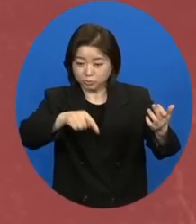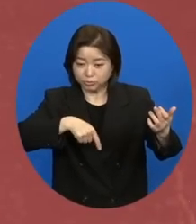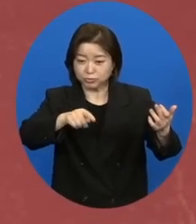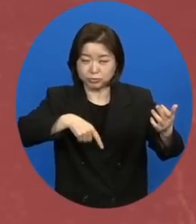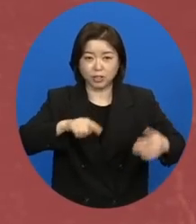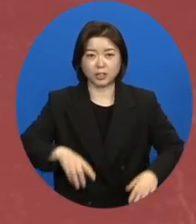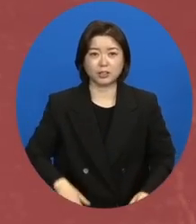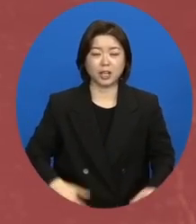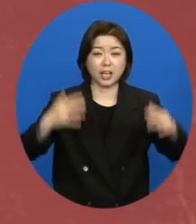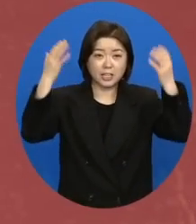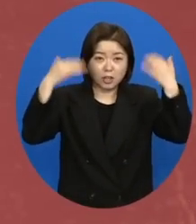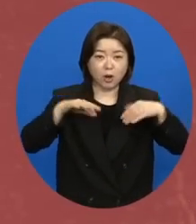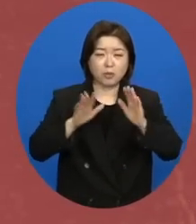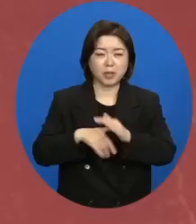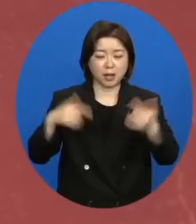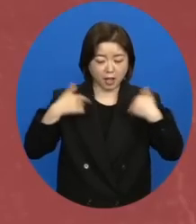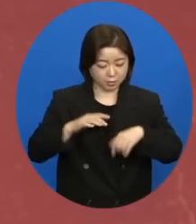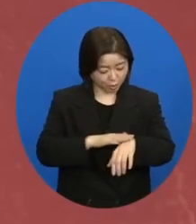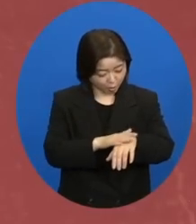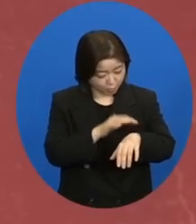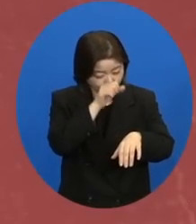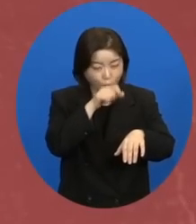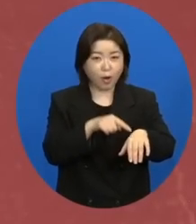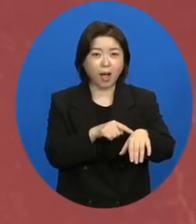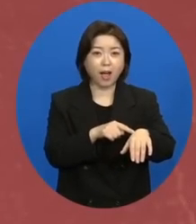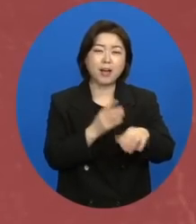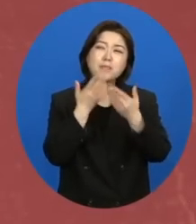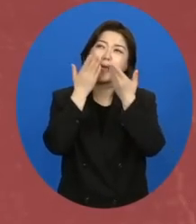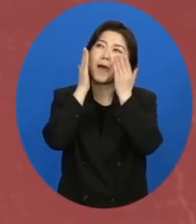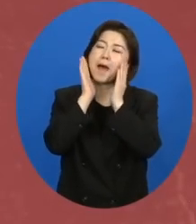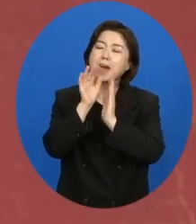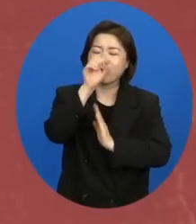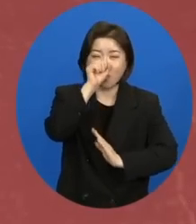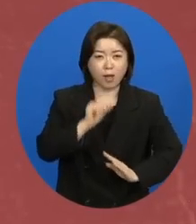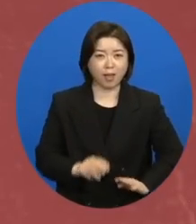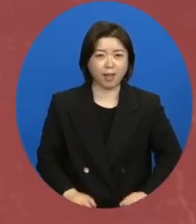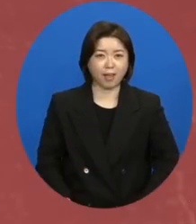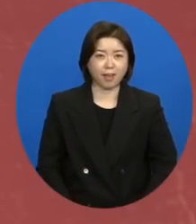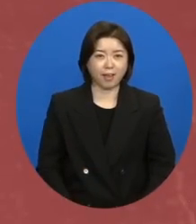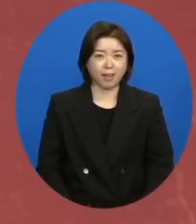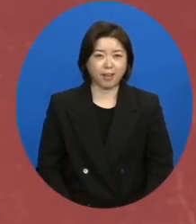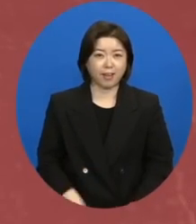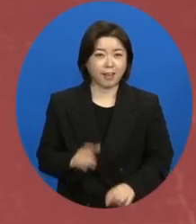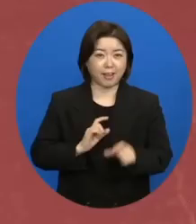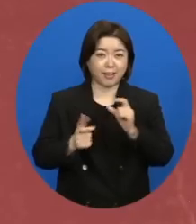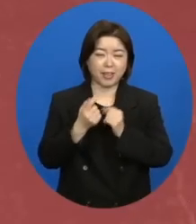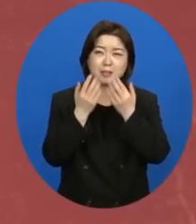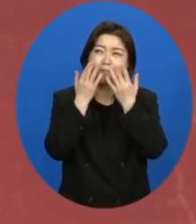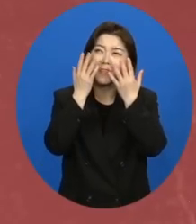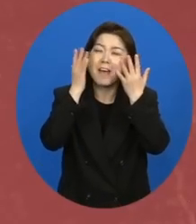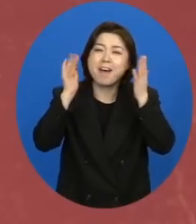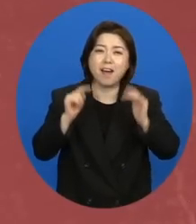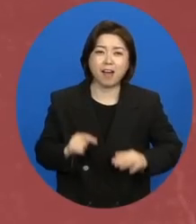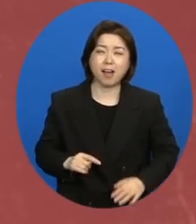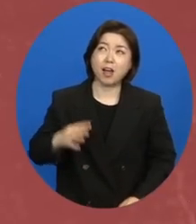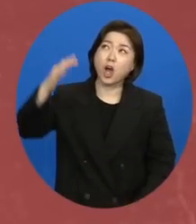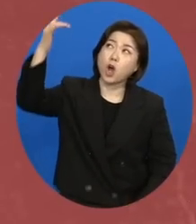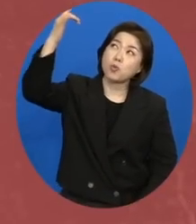보니까 여름은 언제나 뽀송뽀송해요. 아니 반질반질했어요. 게다가 반질반질한 데다